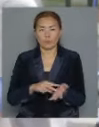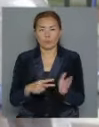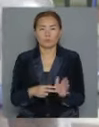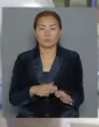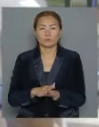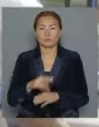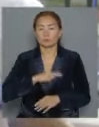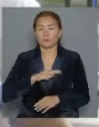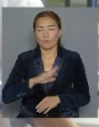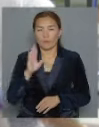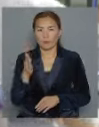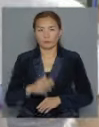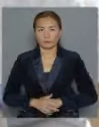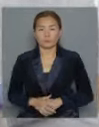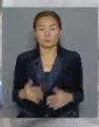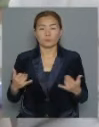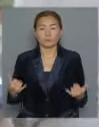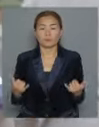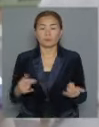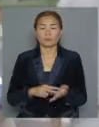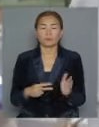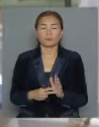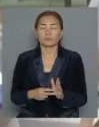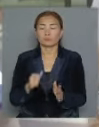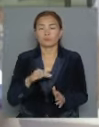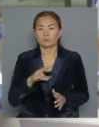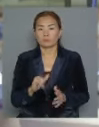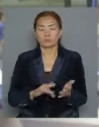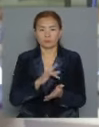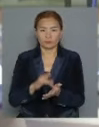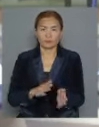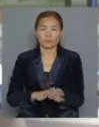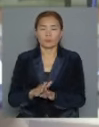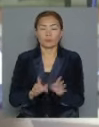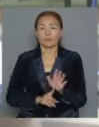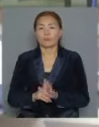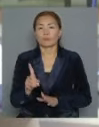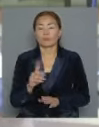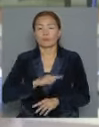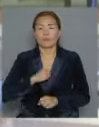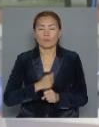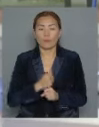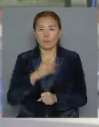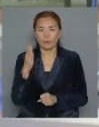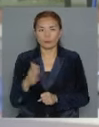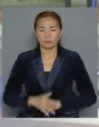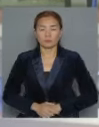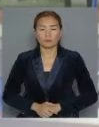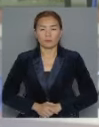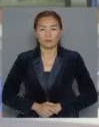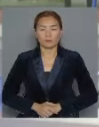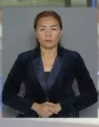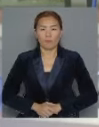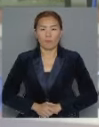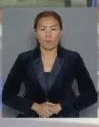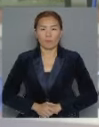іске асып жатыр. Енді бүгіннен бастап осы жобаны біз Атырау облысына да іске асырып жұмысын бастап жатырмыз, асыру жұмыстан.